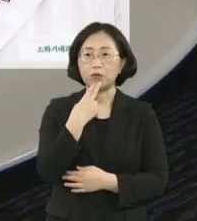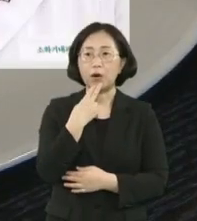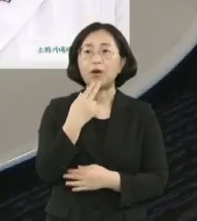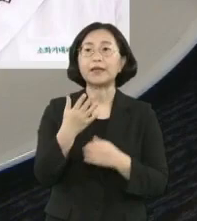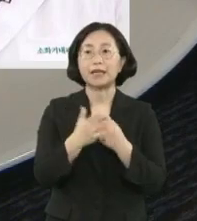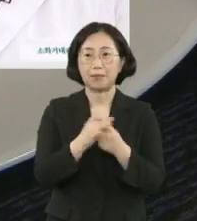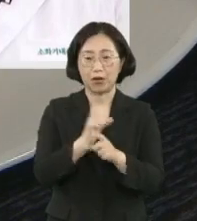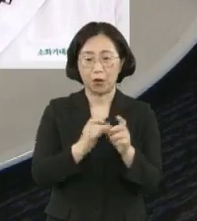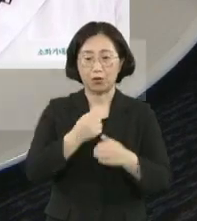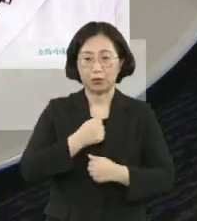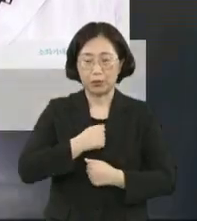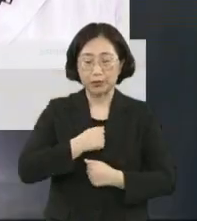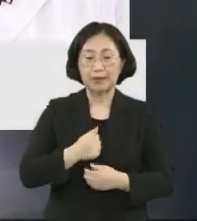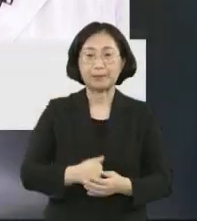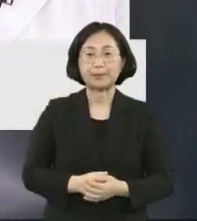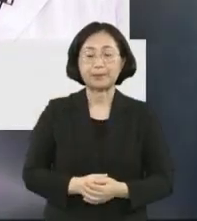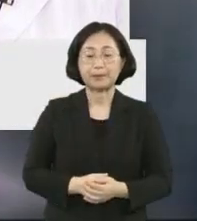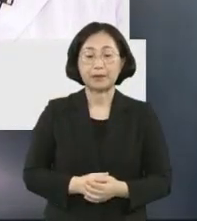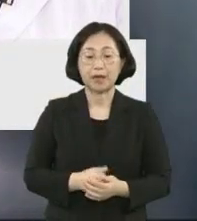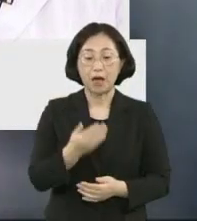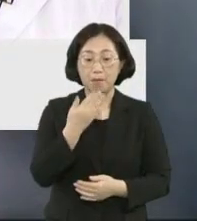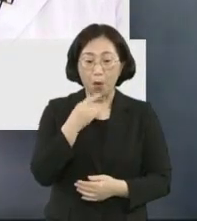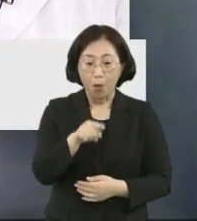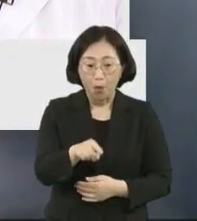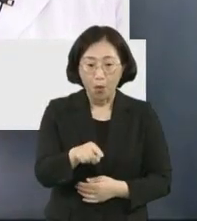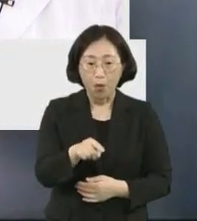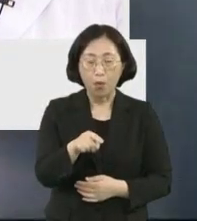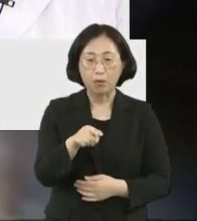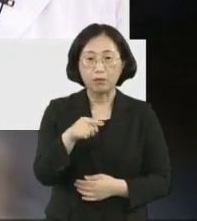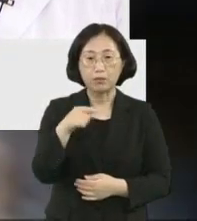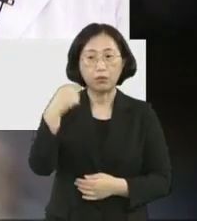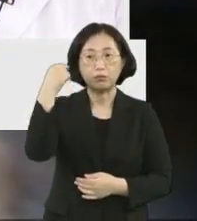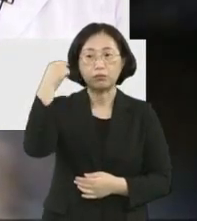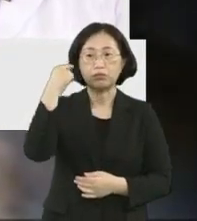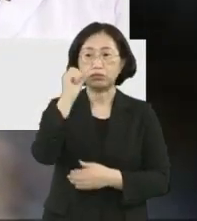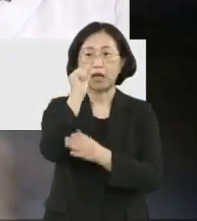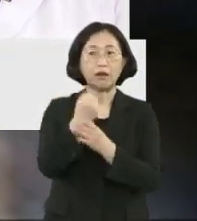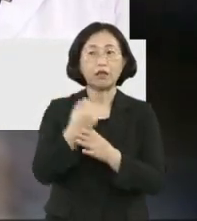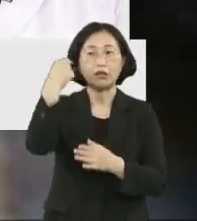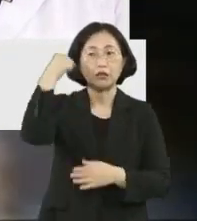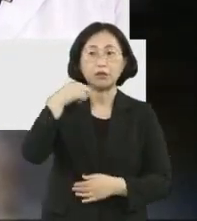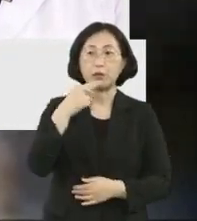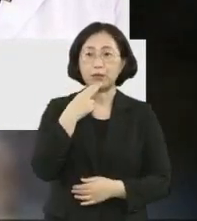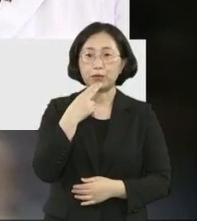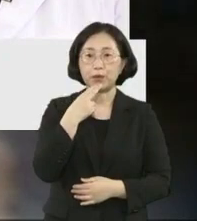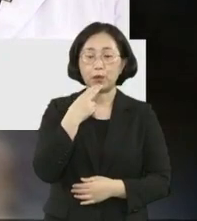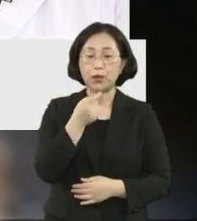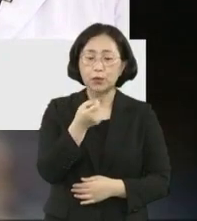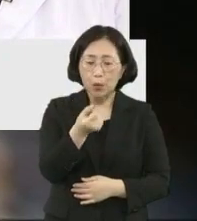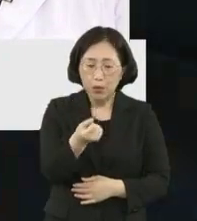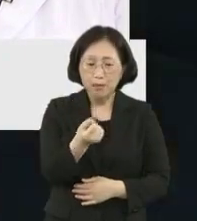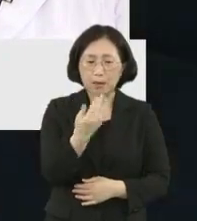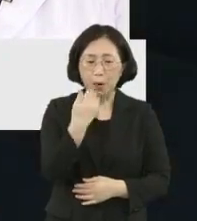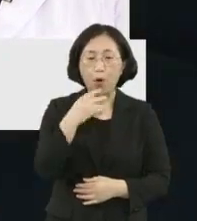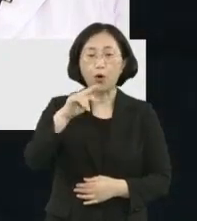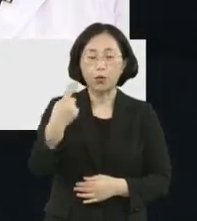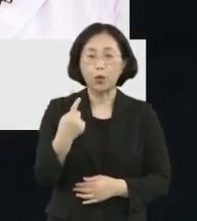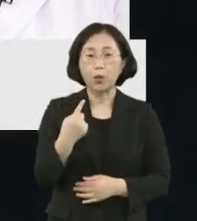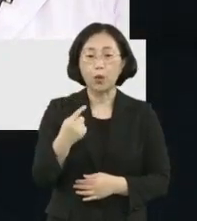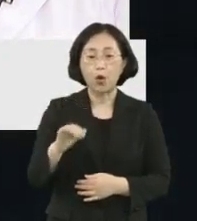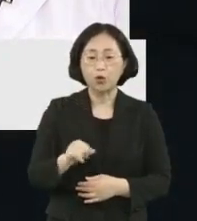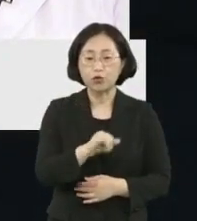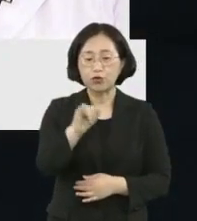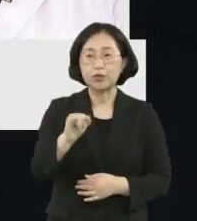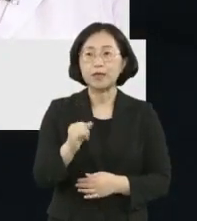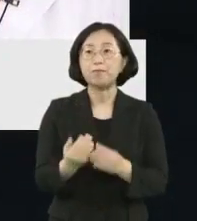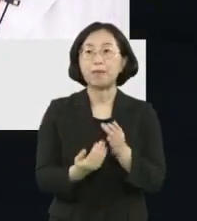이제 음식을 바로 먹었을 때 이제 상한 음식이란 걸 이제 느끼기가 쉽지 않고 또한 설탕만 섭취했을 때에도 식중독 증상을